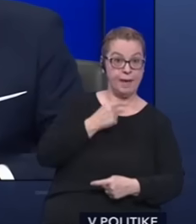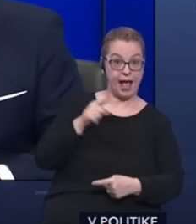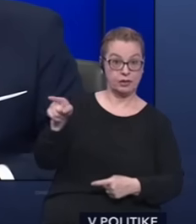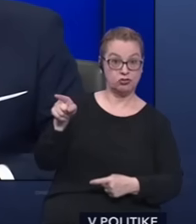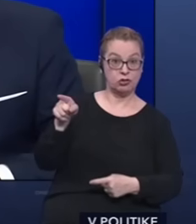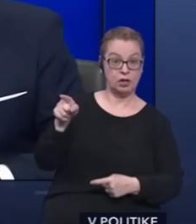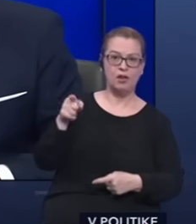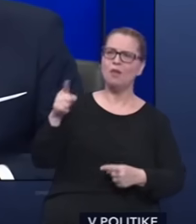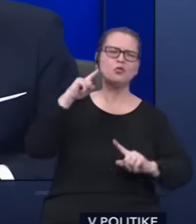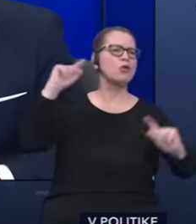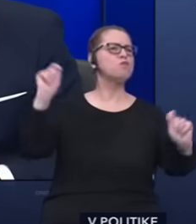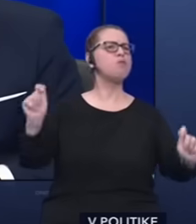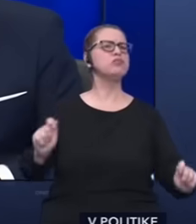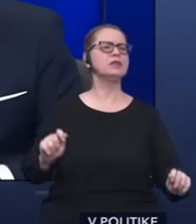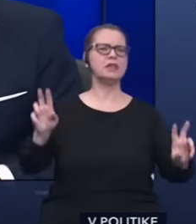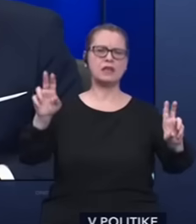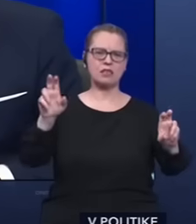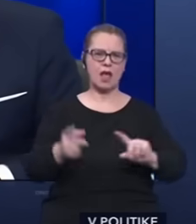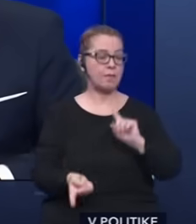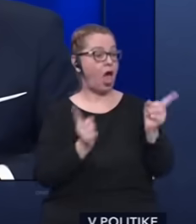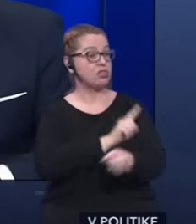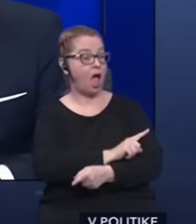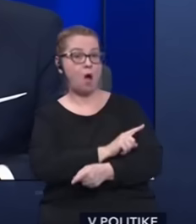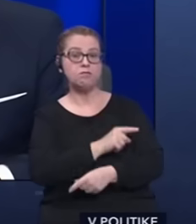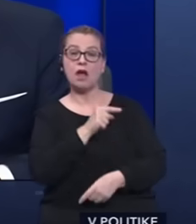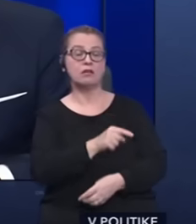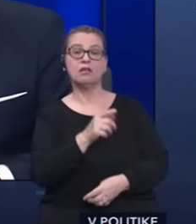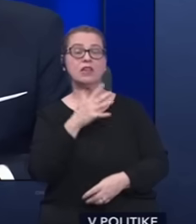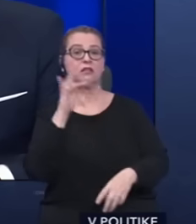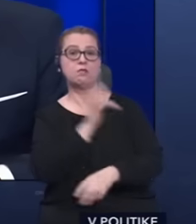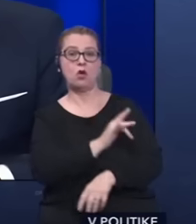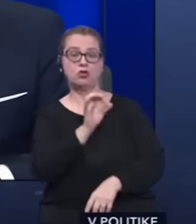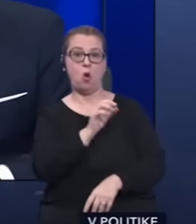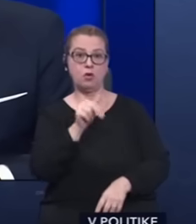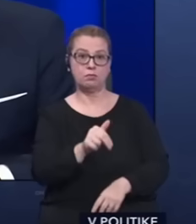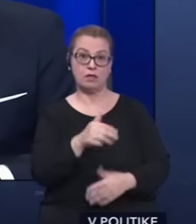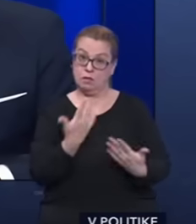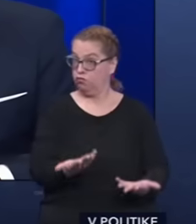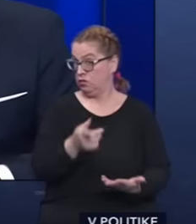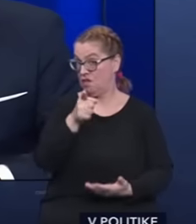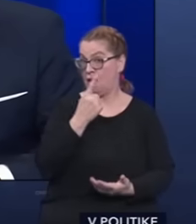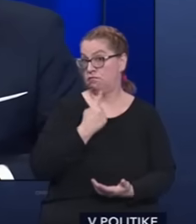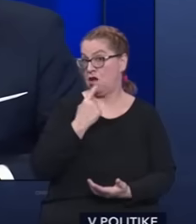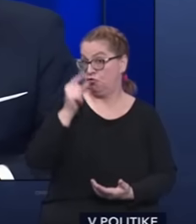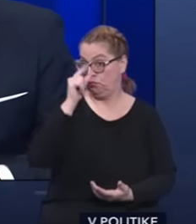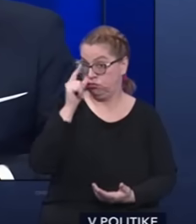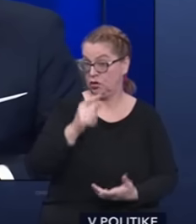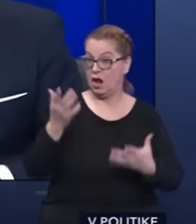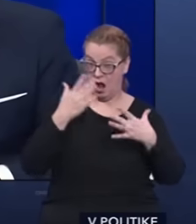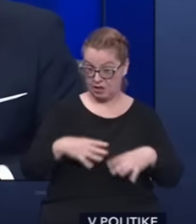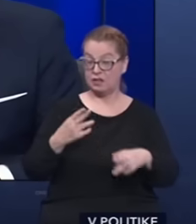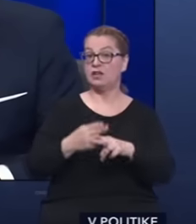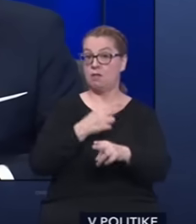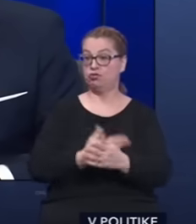je to nejaká populistická téma. A na druhej strane nebudete odsudzovať Orbána. No tak buď sa vám páči Putin a chcete, aby krajina odovzdala